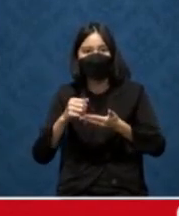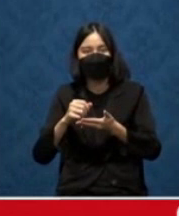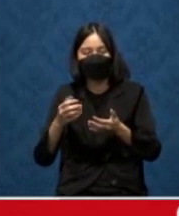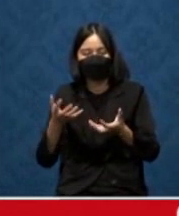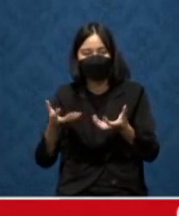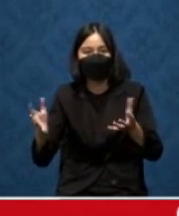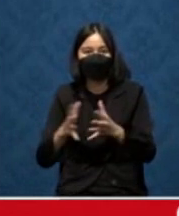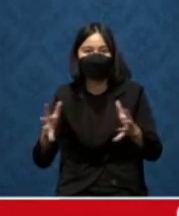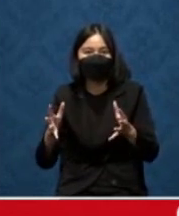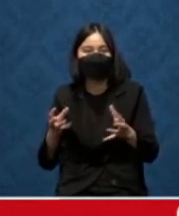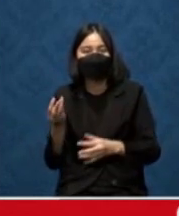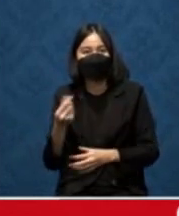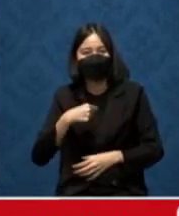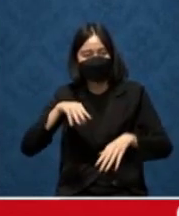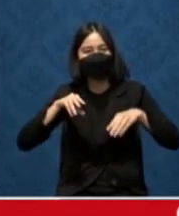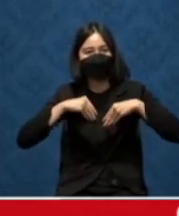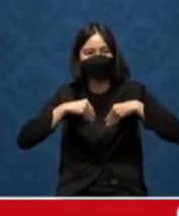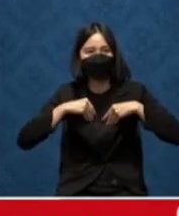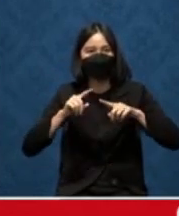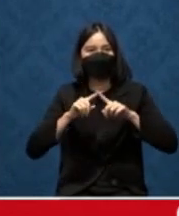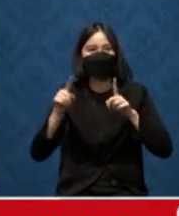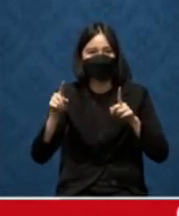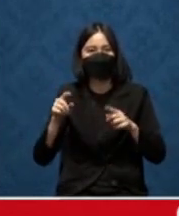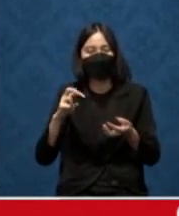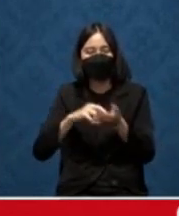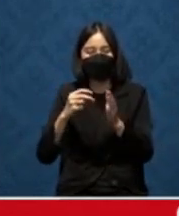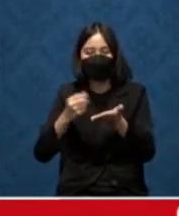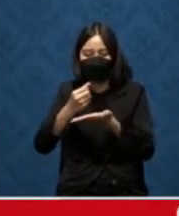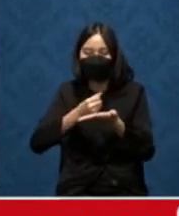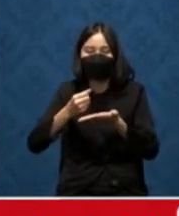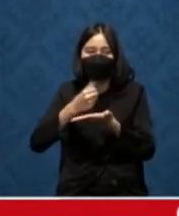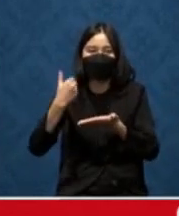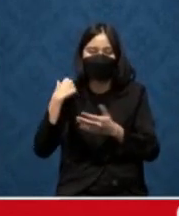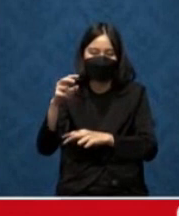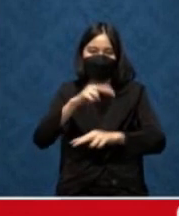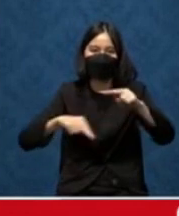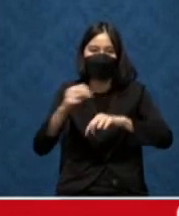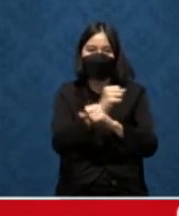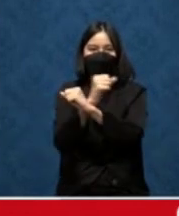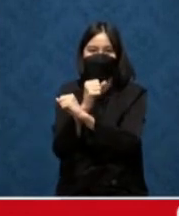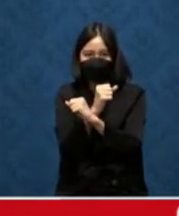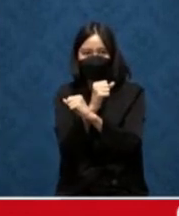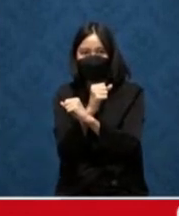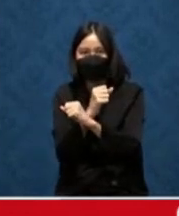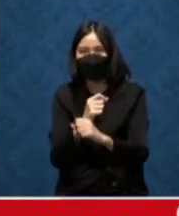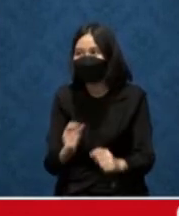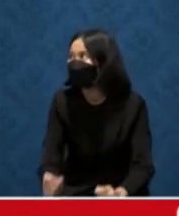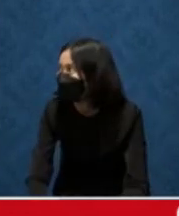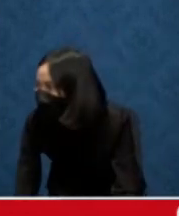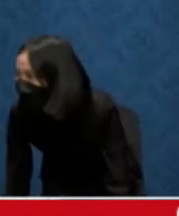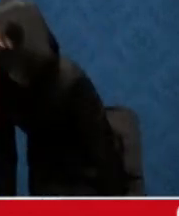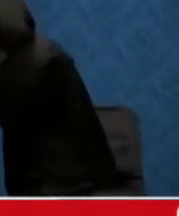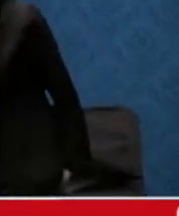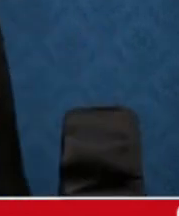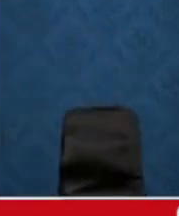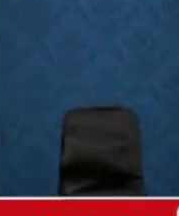ปริมาณเทาไ่ได้ที่ฉนเห็นด้วยแต่ก็ยงตองเป็ยาเสรติดจะตองมีการครบคุมอันนี้สองงานวิจัยในการ